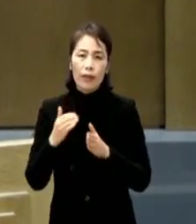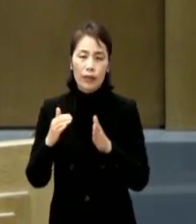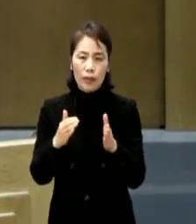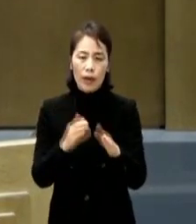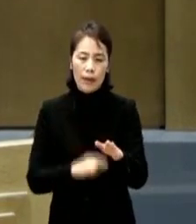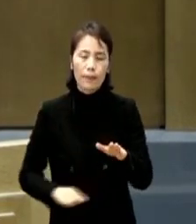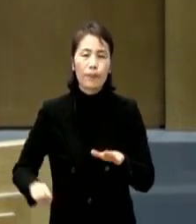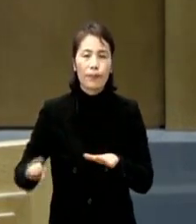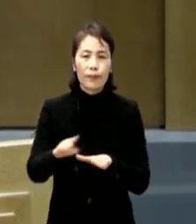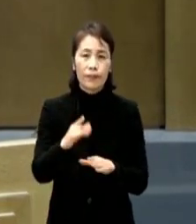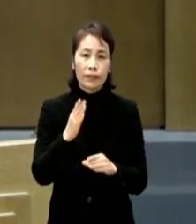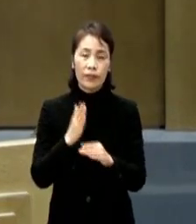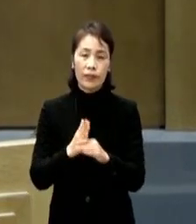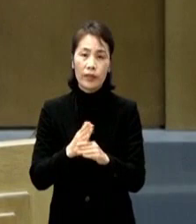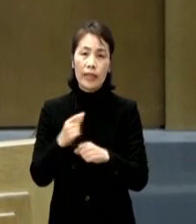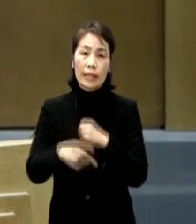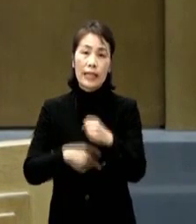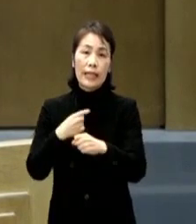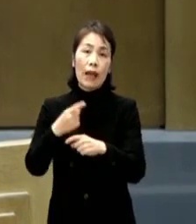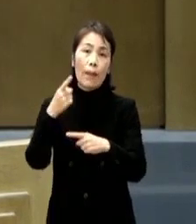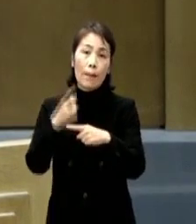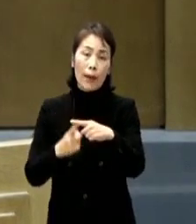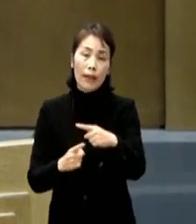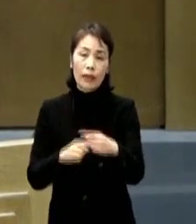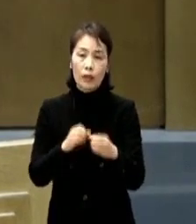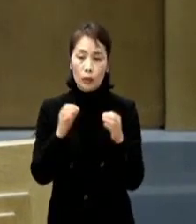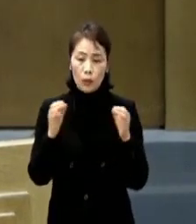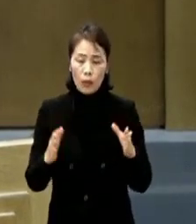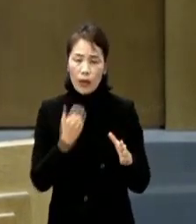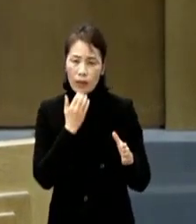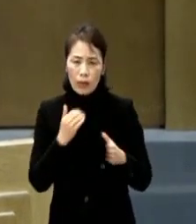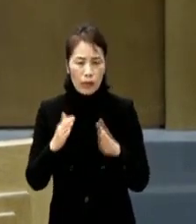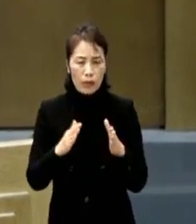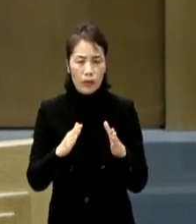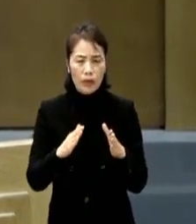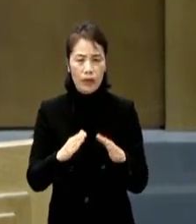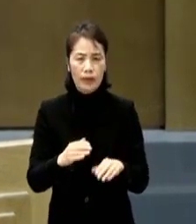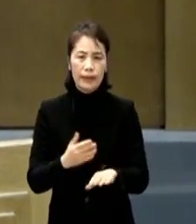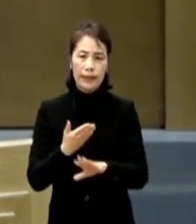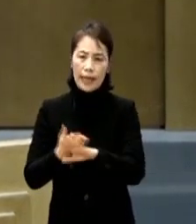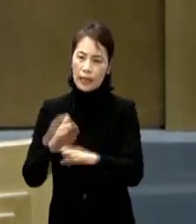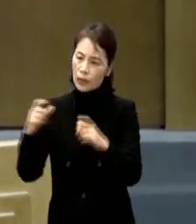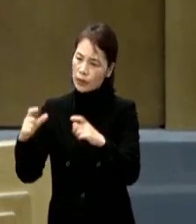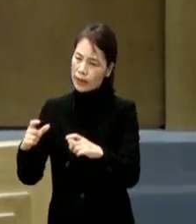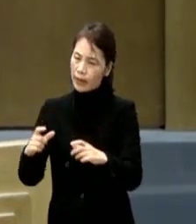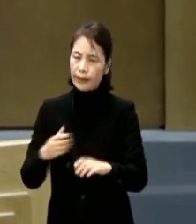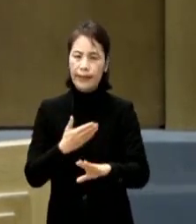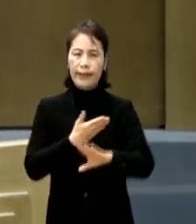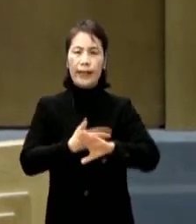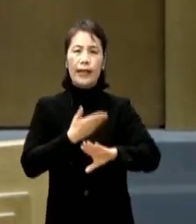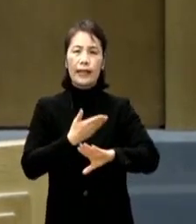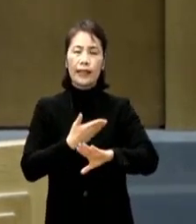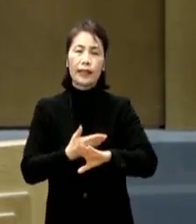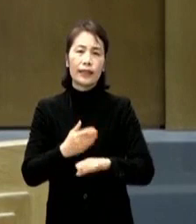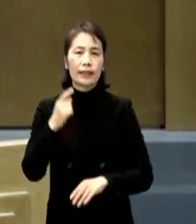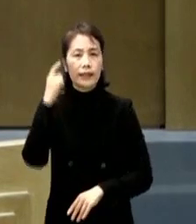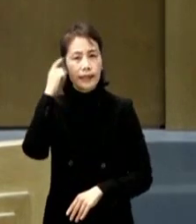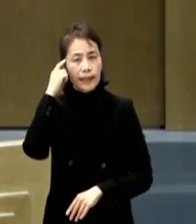왔습니다. 지난 1년 반 동안 경기도는 달라야 한다는 원칙하에 도정을 운영해